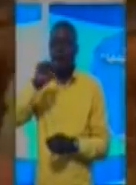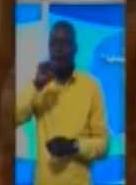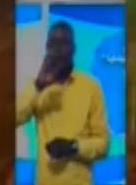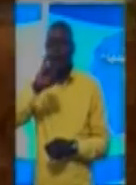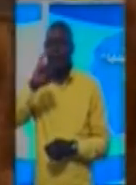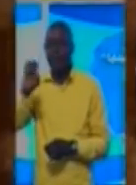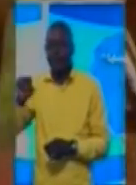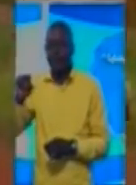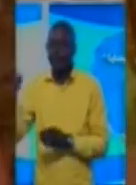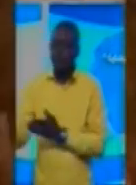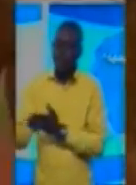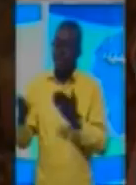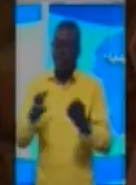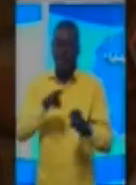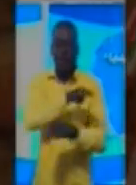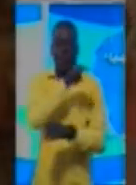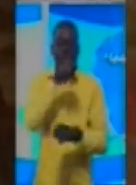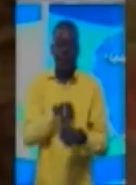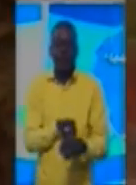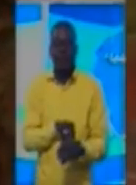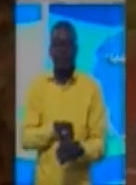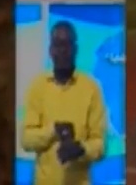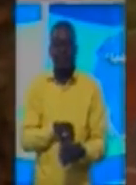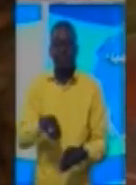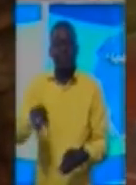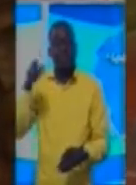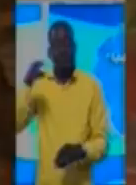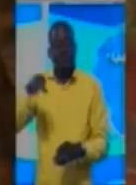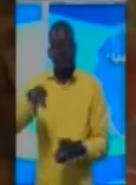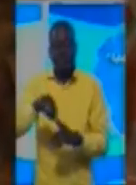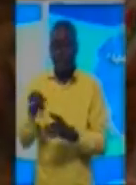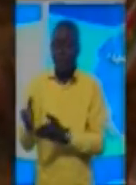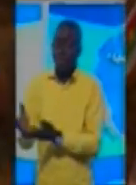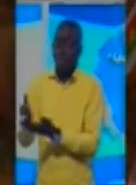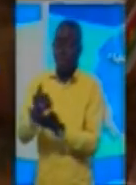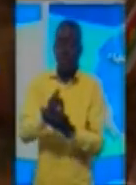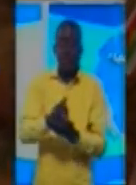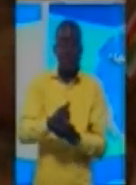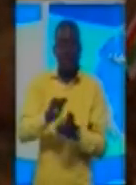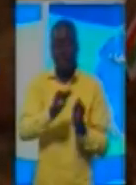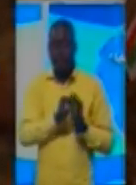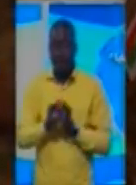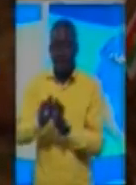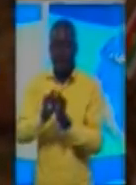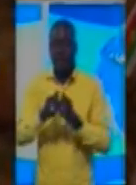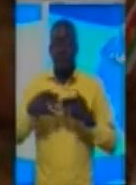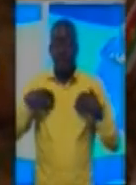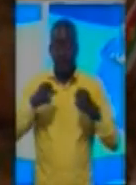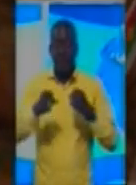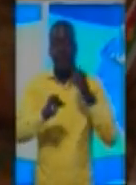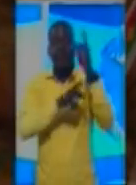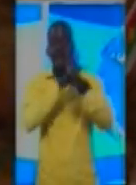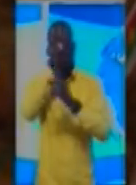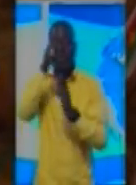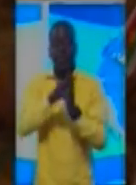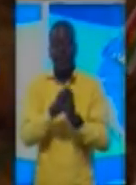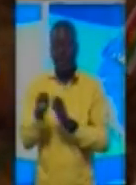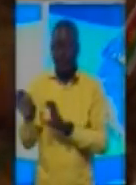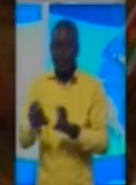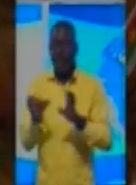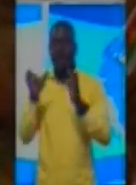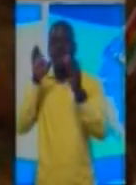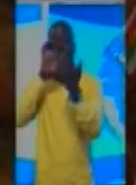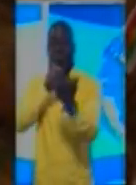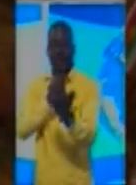au Mali. Les priorités immédiates, c'est remobiliser l'ensemble des forces et la population pour faire face à la